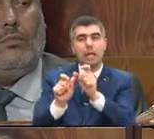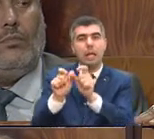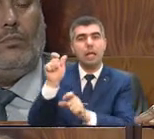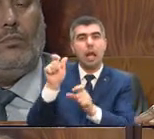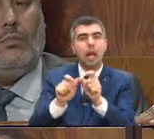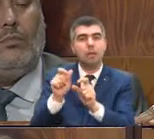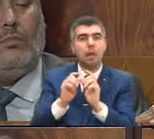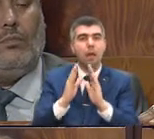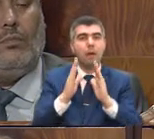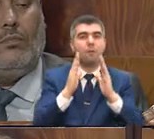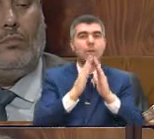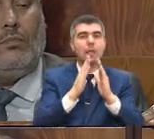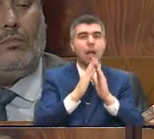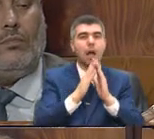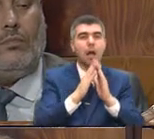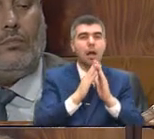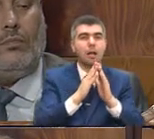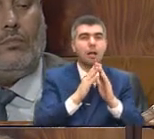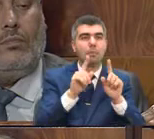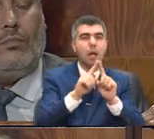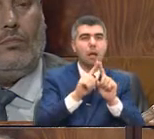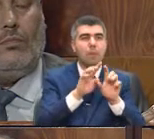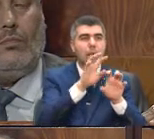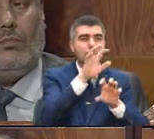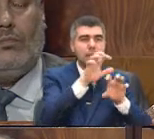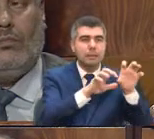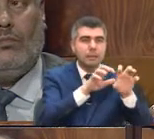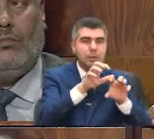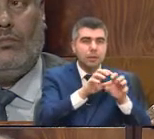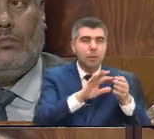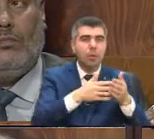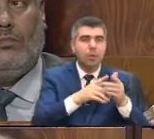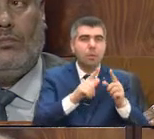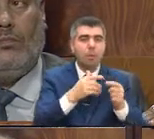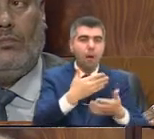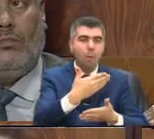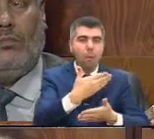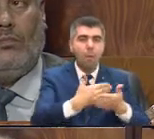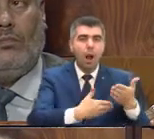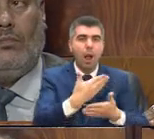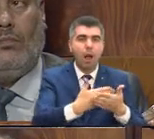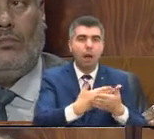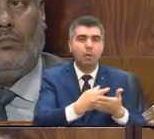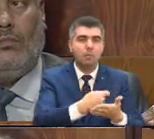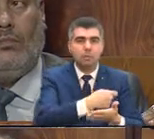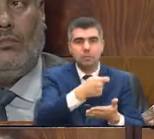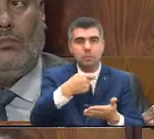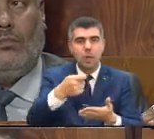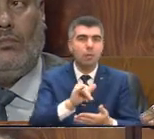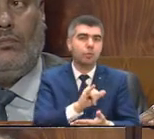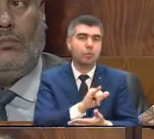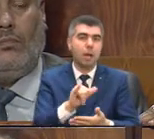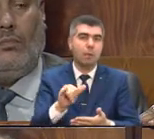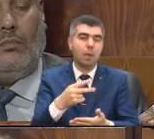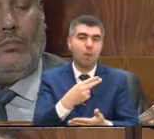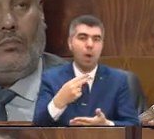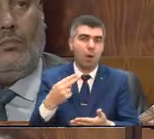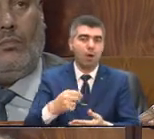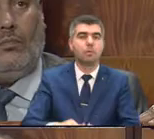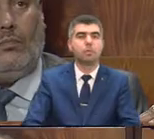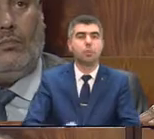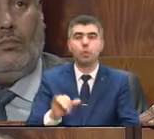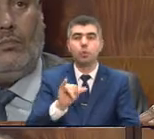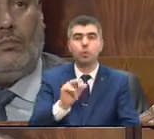القاطنين في الأحياء العشوائية من الوثائق الإدارية. نتساءل عما يمكن